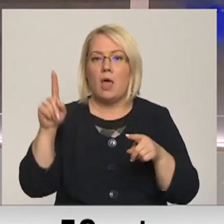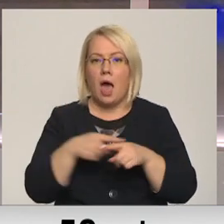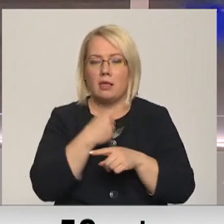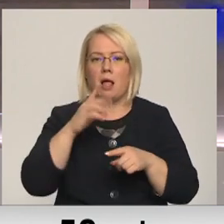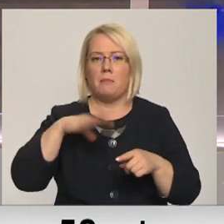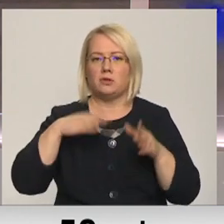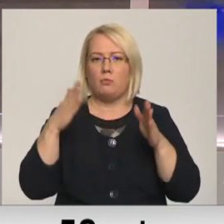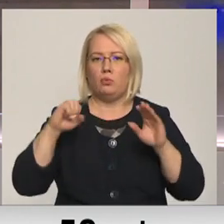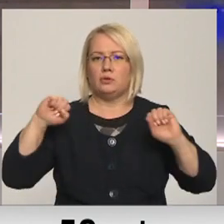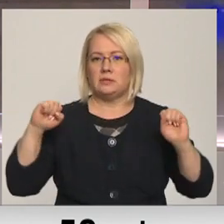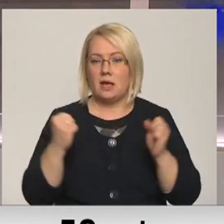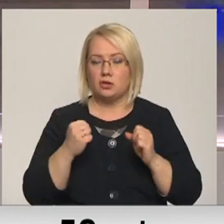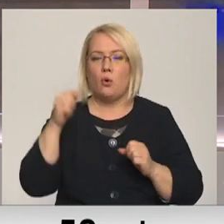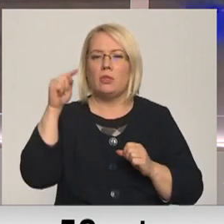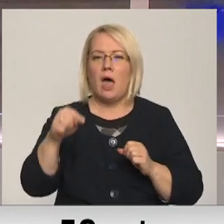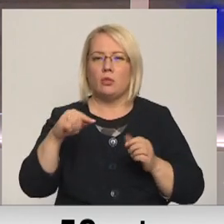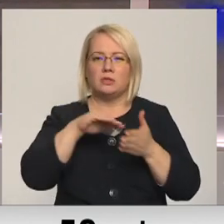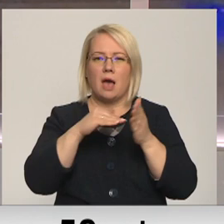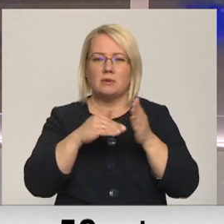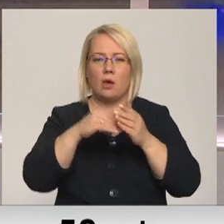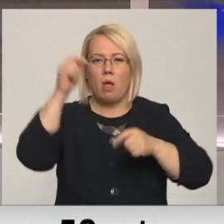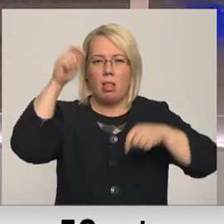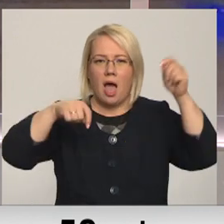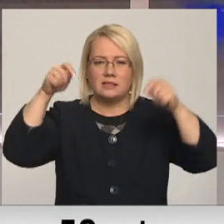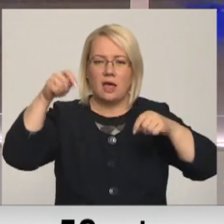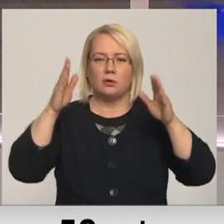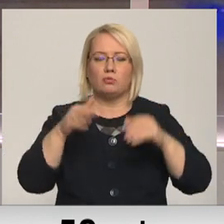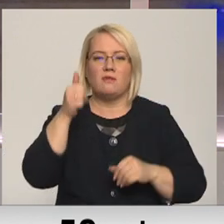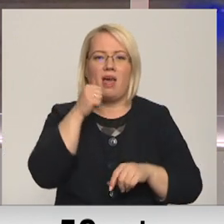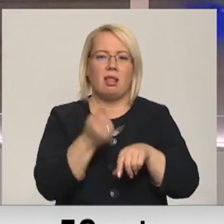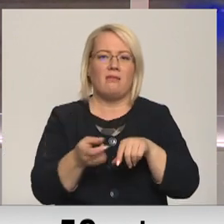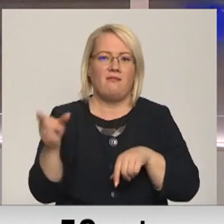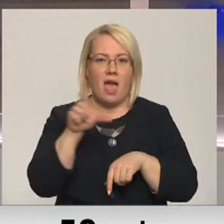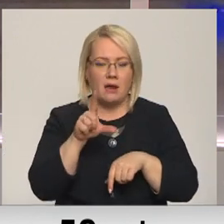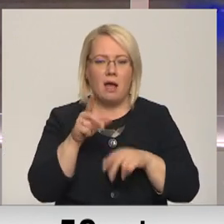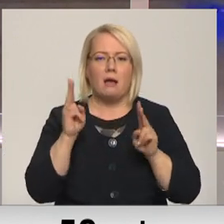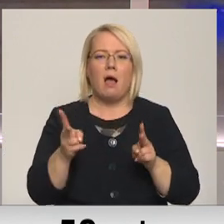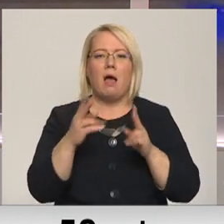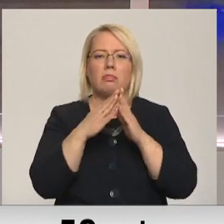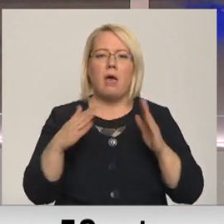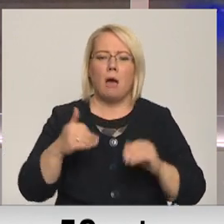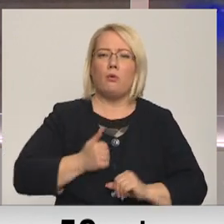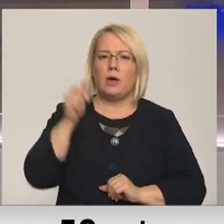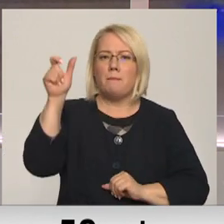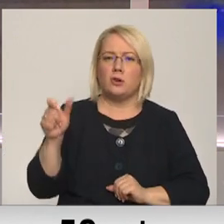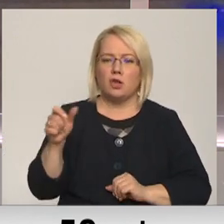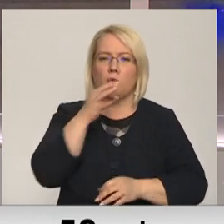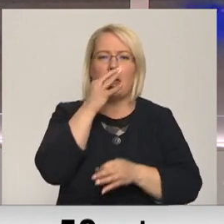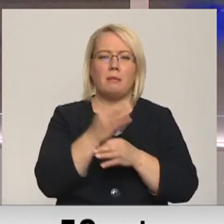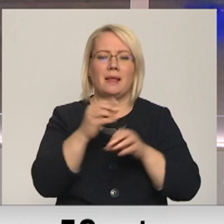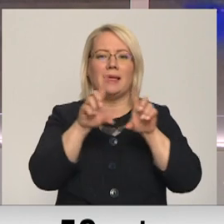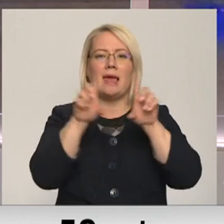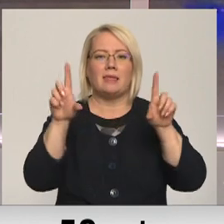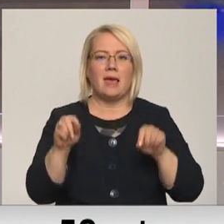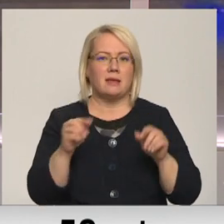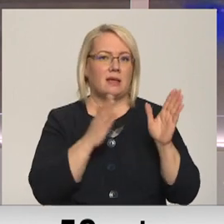un šādos apstākļos lāstekas uz jumta veidosies vēl vairāk. Kā nam īpašnieki un atbildīgie dienesti tam gatavojas? Par to